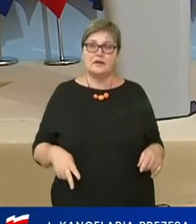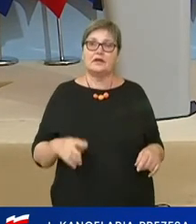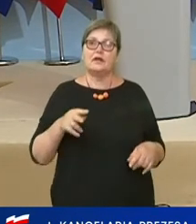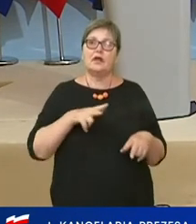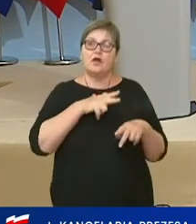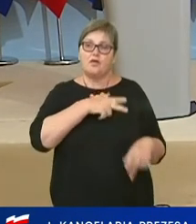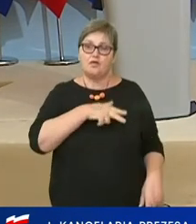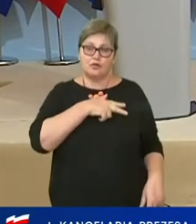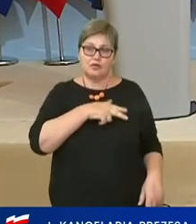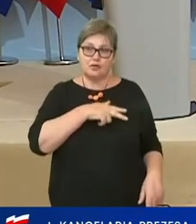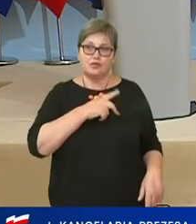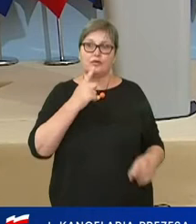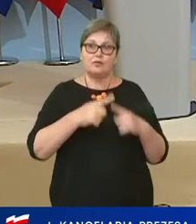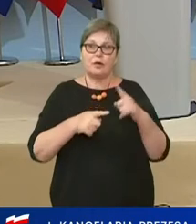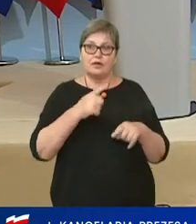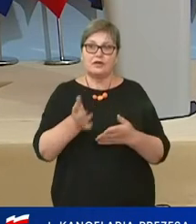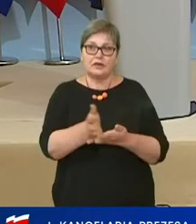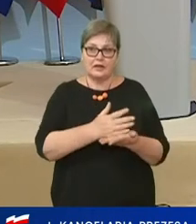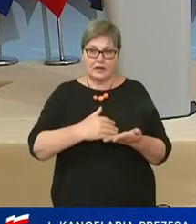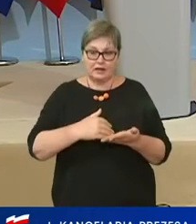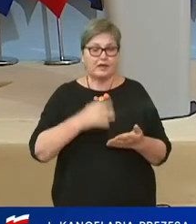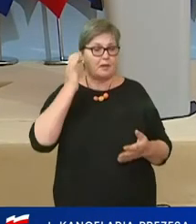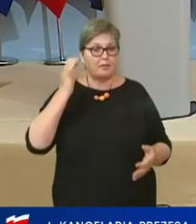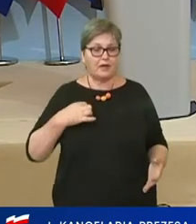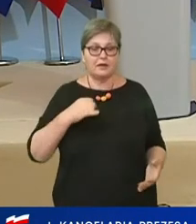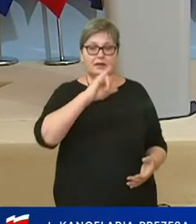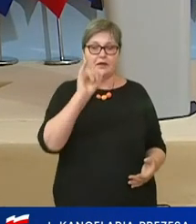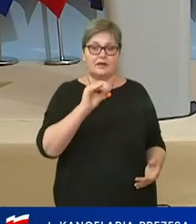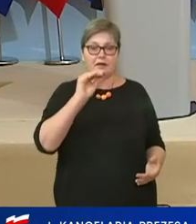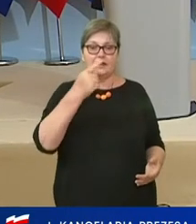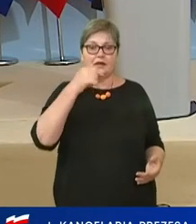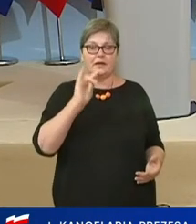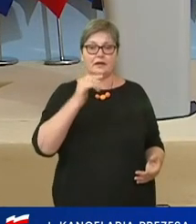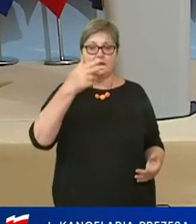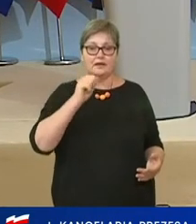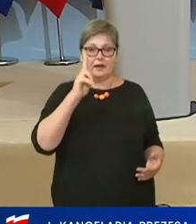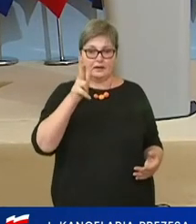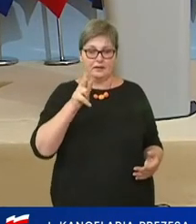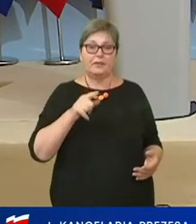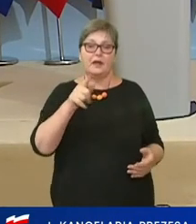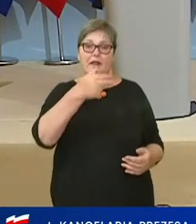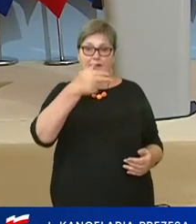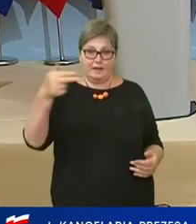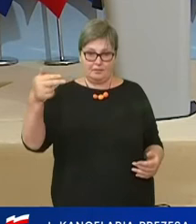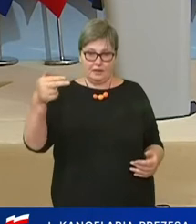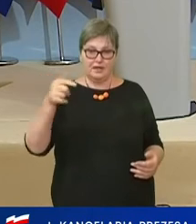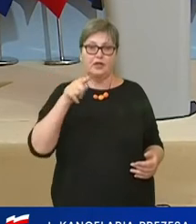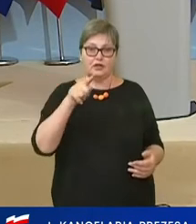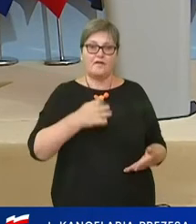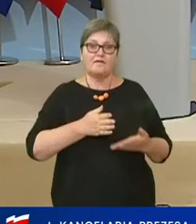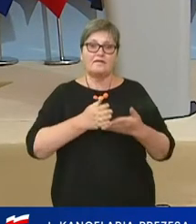Małgorzaty Jarosińskiej-Jedynak. Tematem dzisiejszej konferencji jest wsparcie kierowane do domów